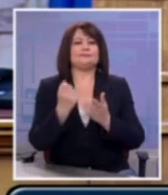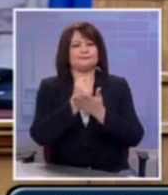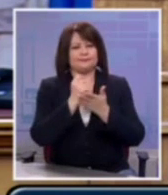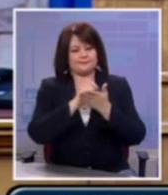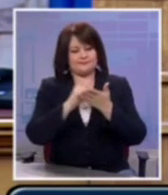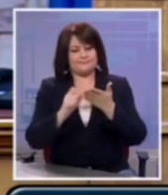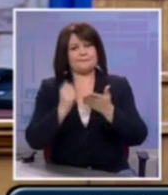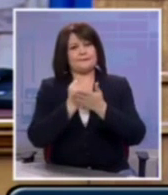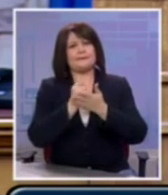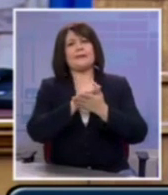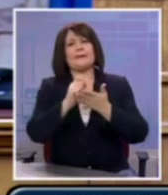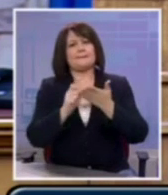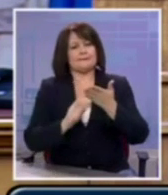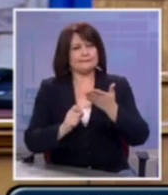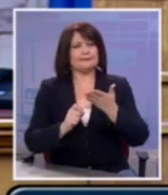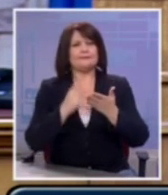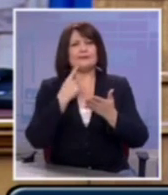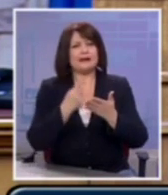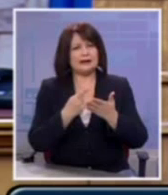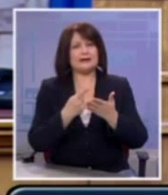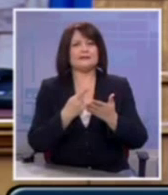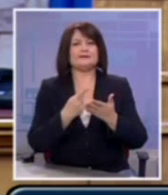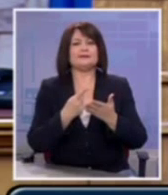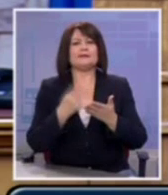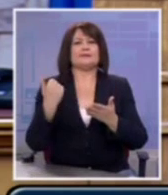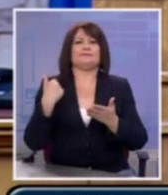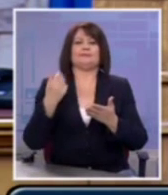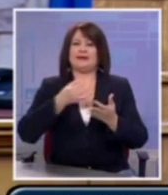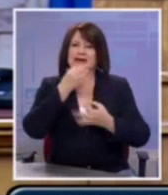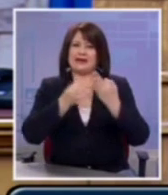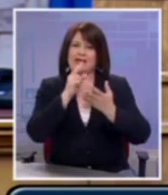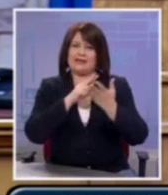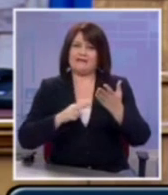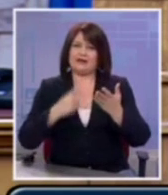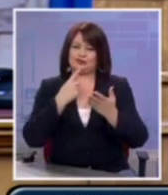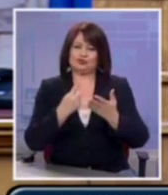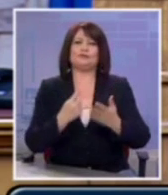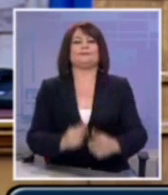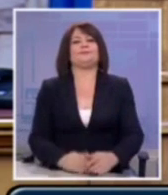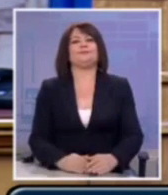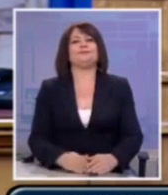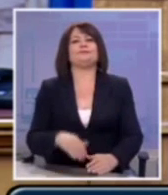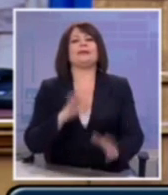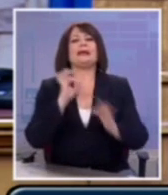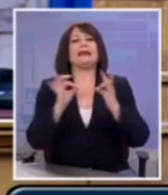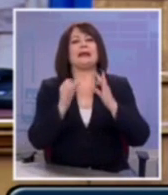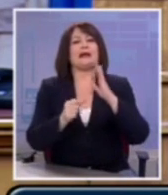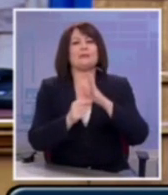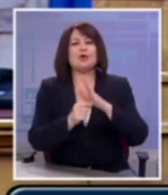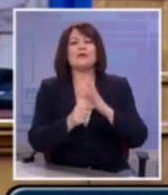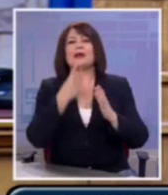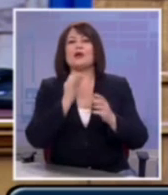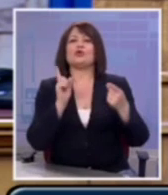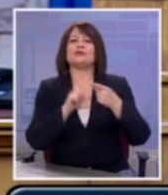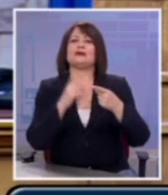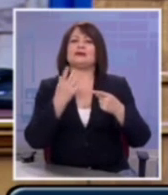επιστολή με την οποία μου ζήτησε να τη διαβάσω και λέει τα εξής. Κυρία Πρόεδρε, λόγω της